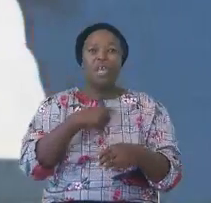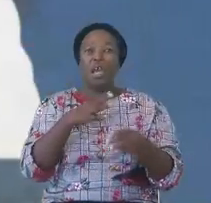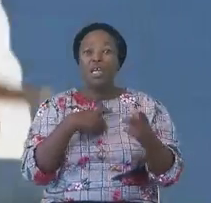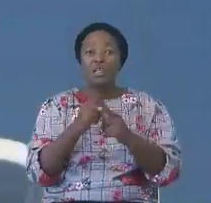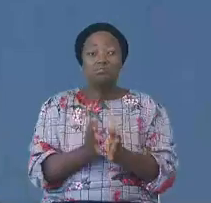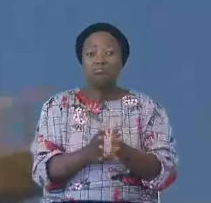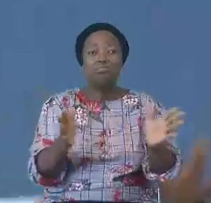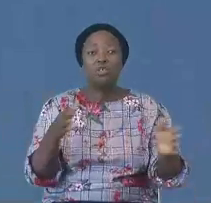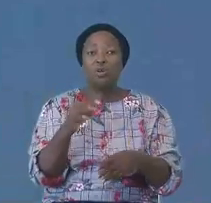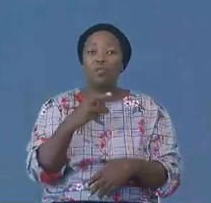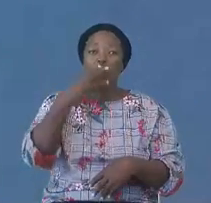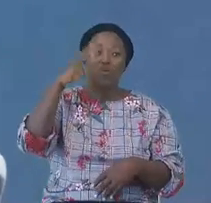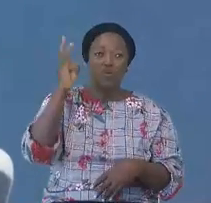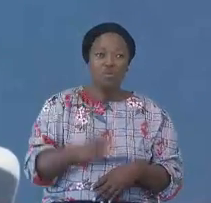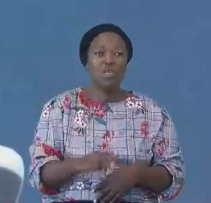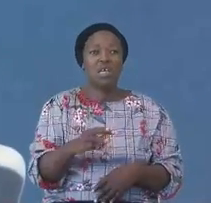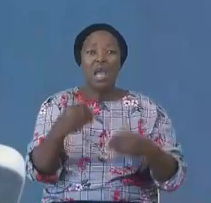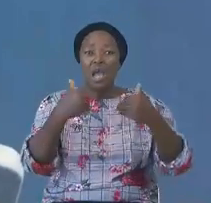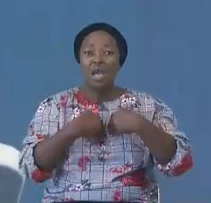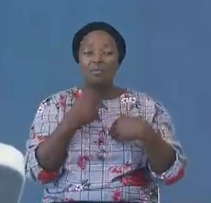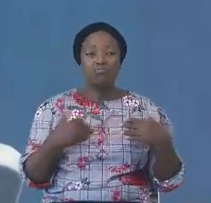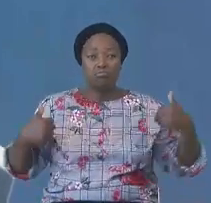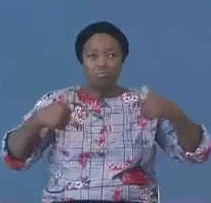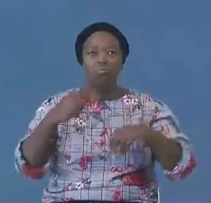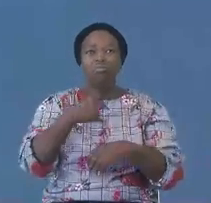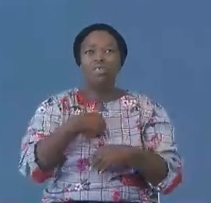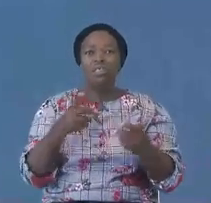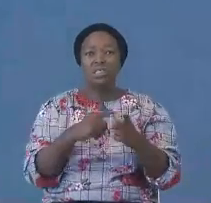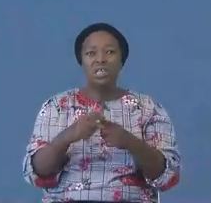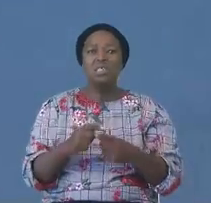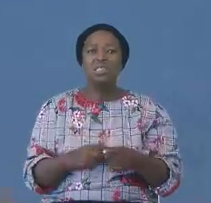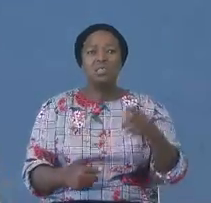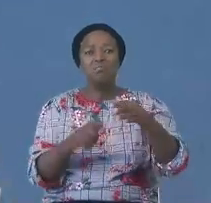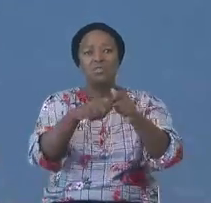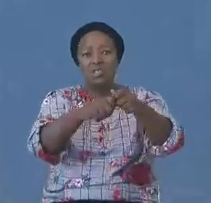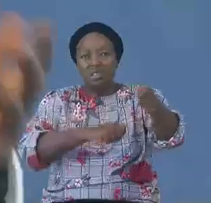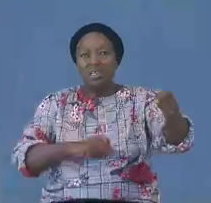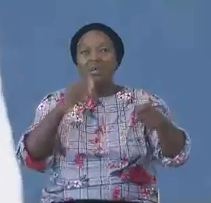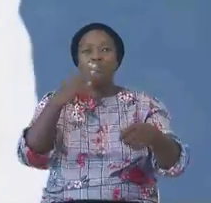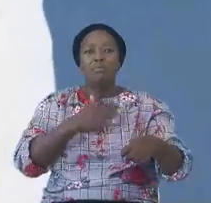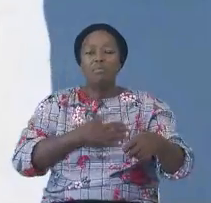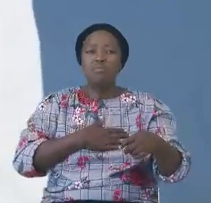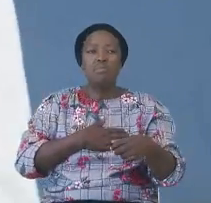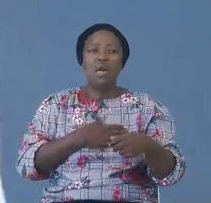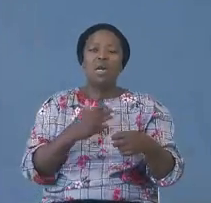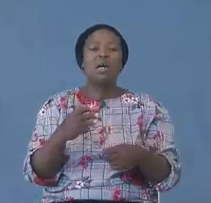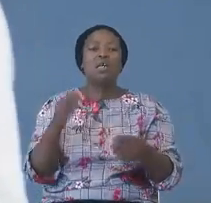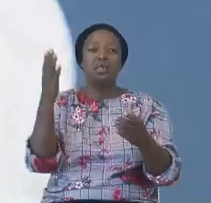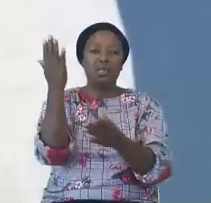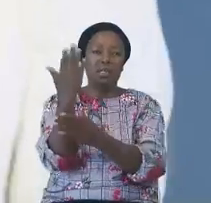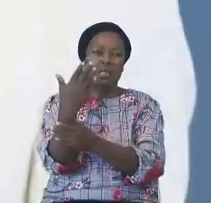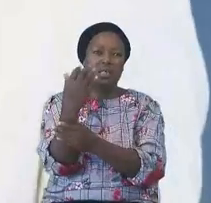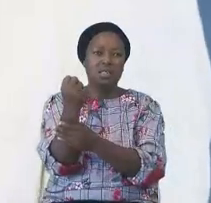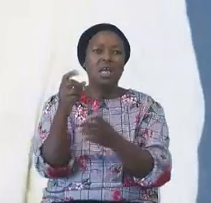Verset 17, car des chiens m'environnent. Une bande de scélérats rôde autour de moi. Ils